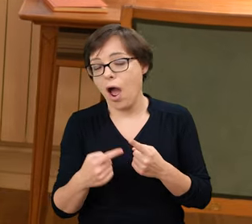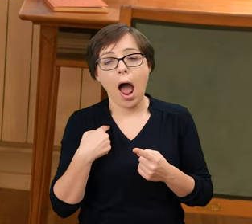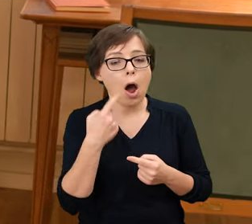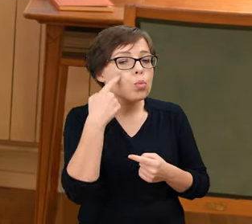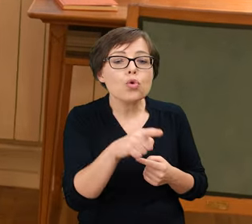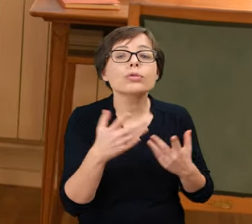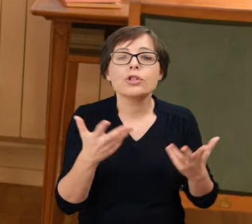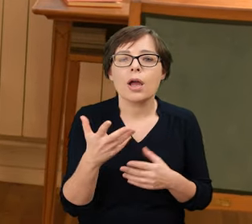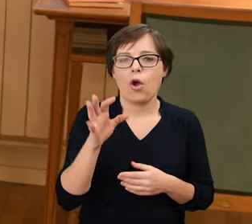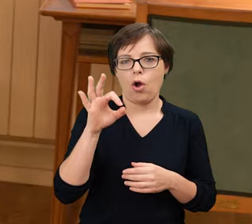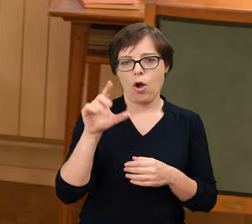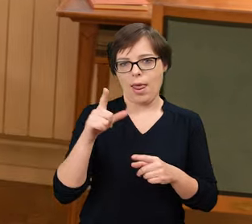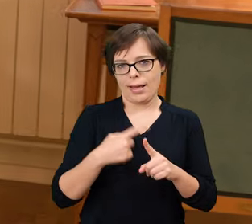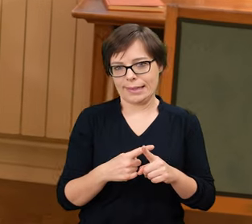Eliksie.